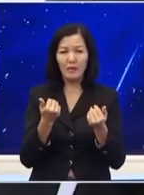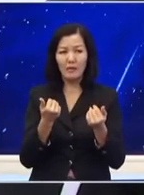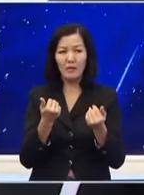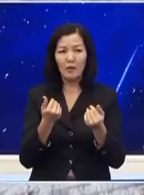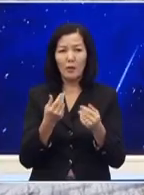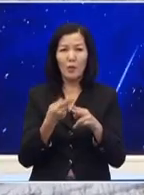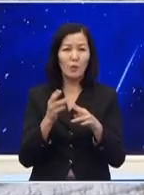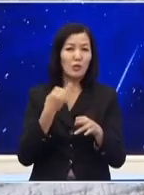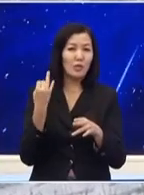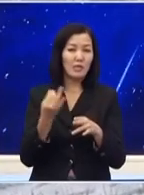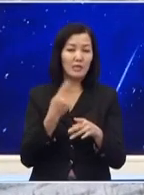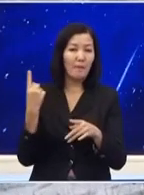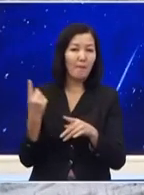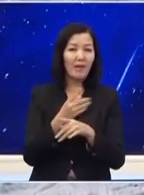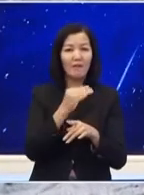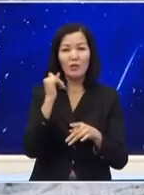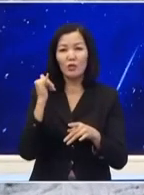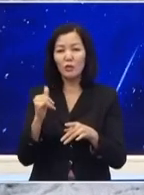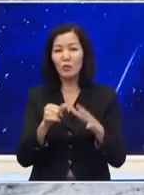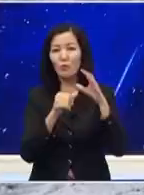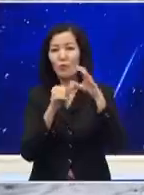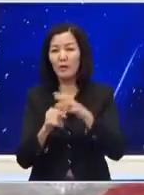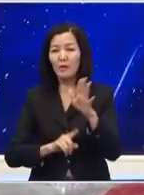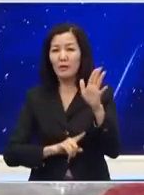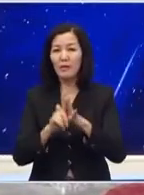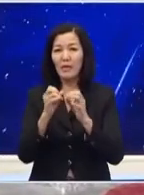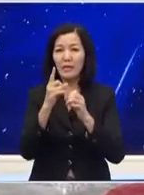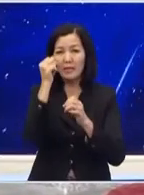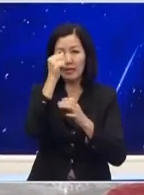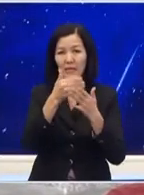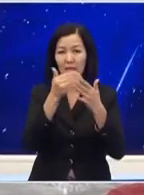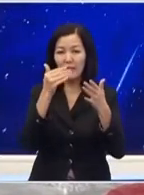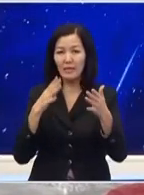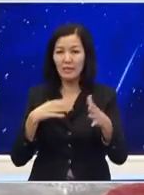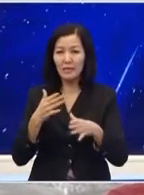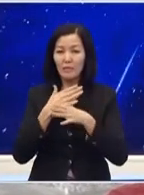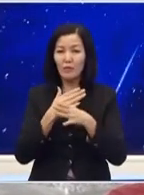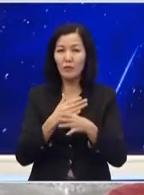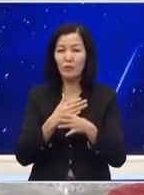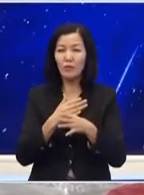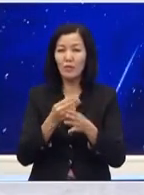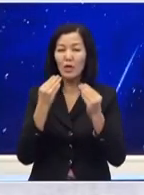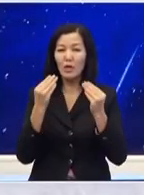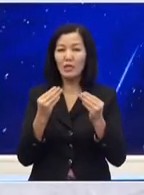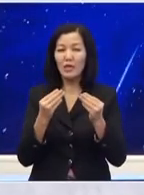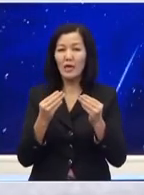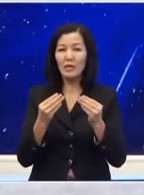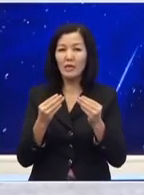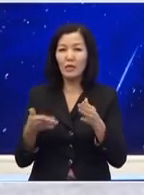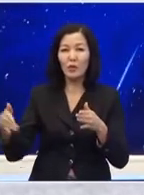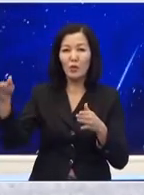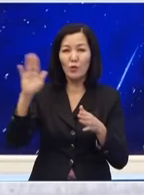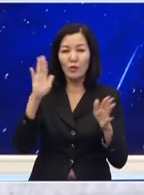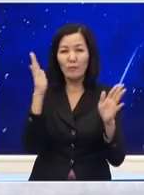Очень интересно. Впервые в ЖТСУ парапланеризм появился 11 лет назад. Этому способствовали шикарные летные места, которых в